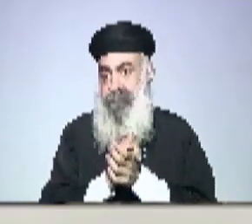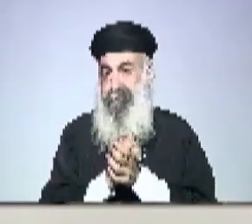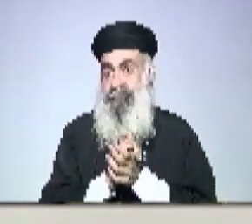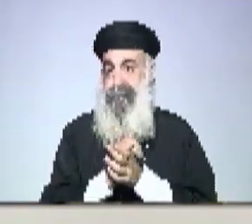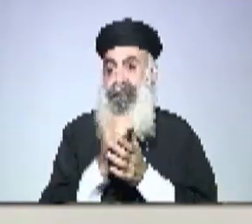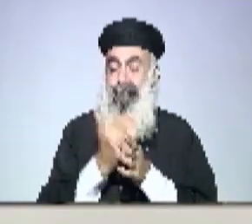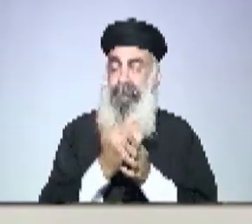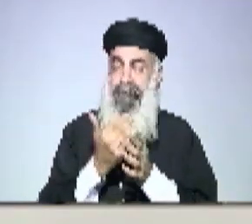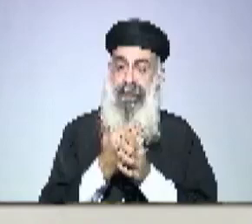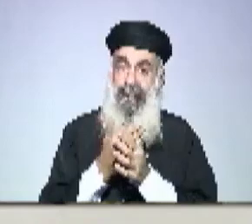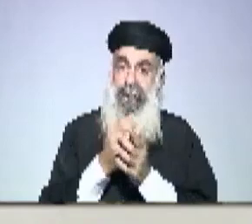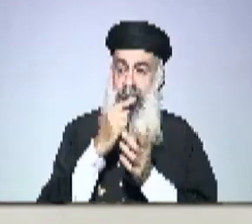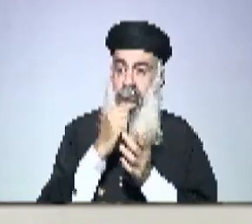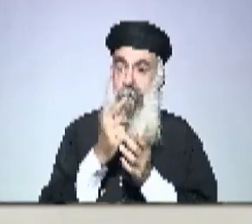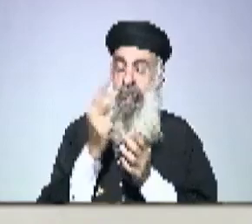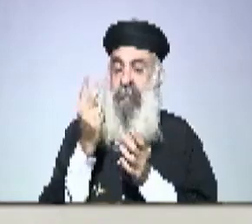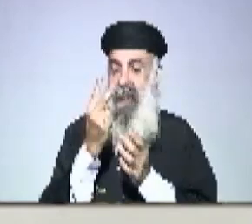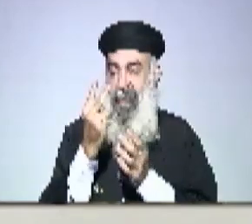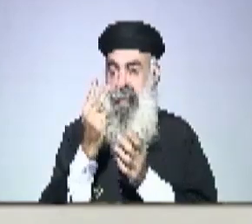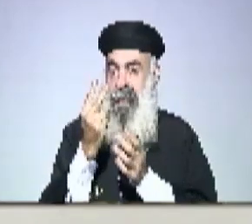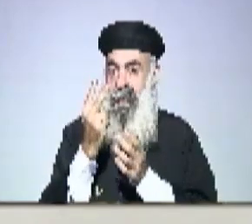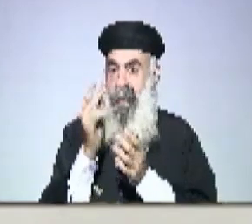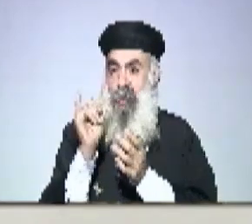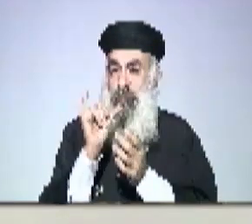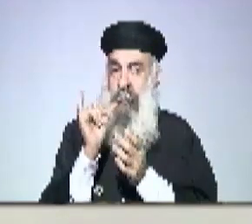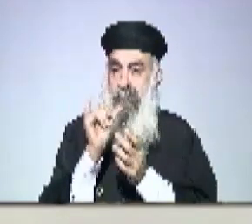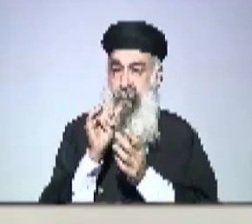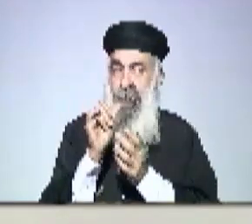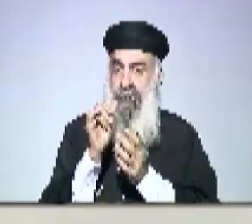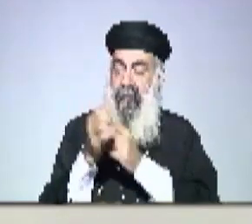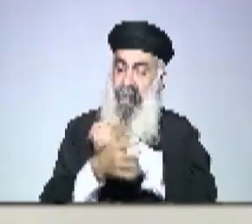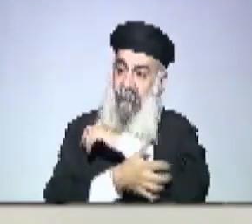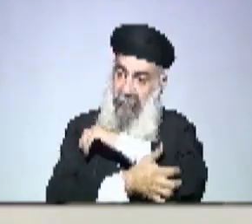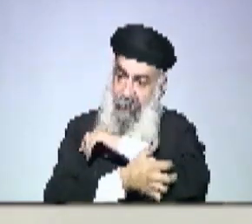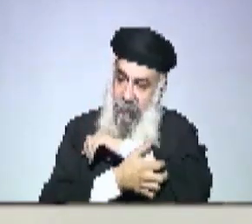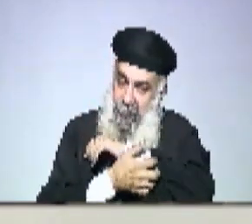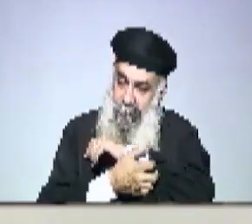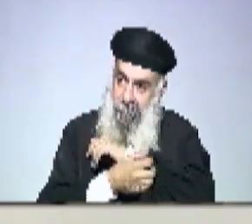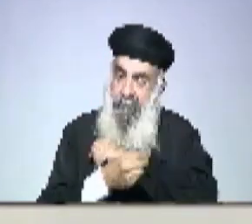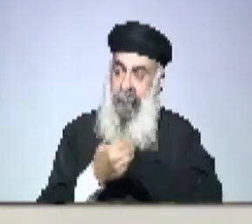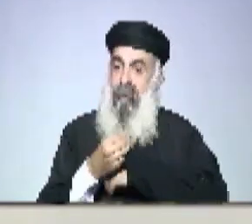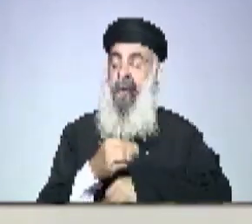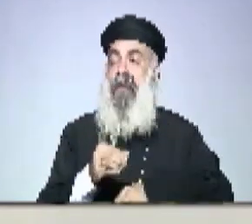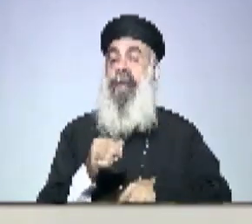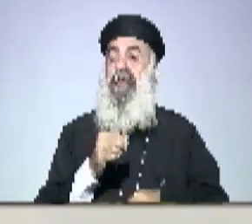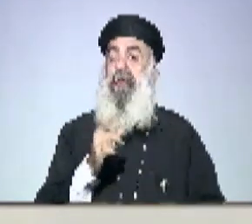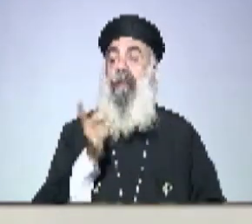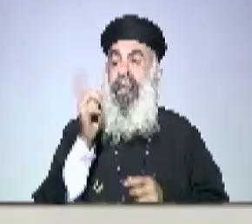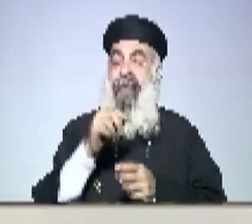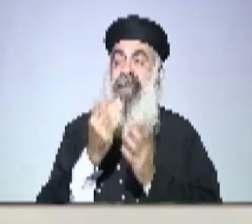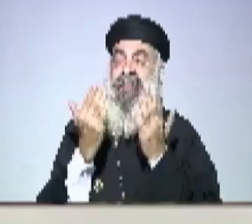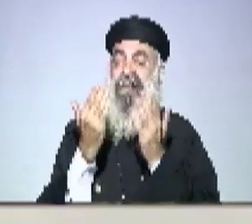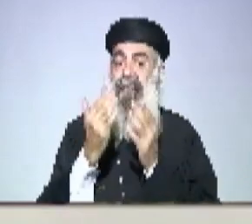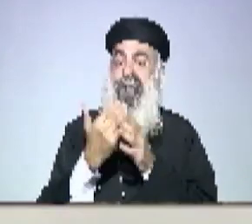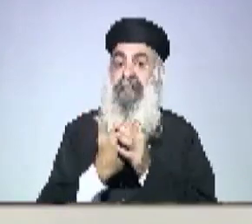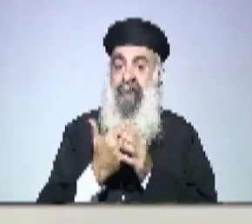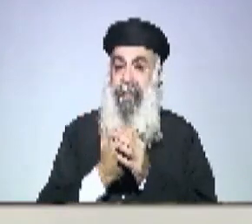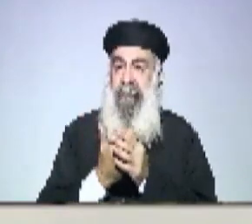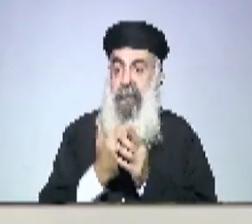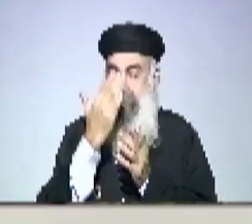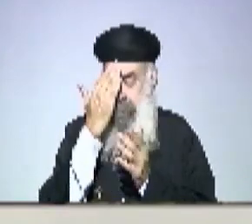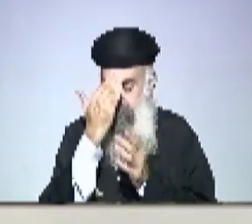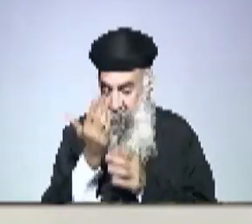احنا عندنا حاجتين يجب ان نهتم بالفقراء ويجب ان نصلي من اجل